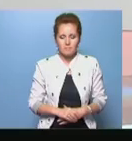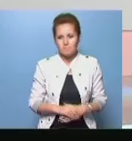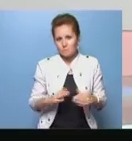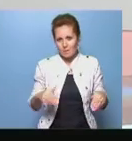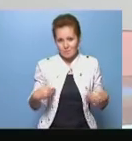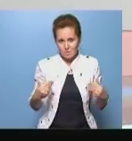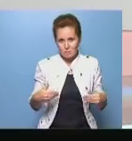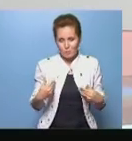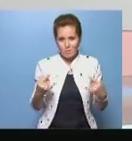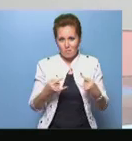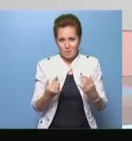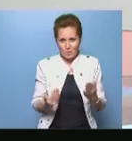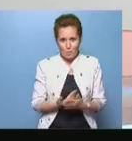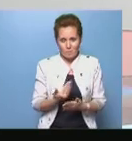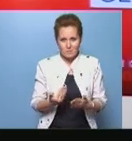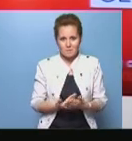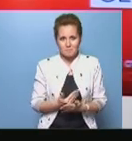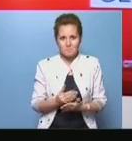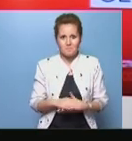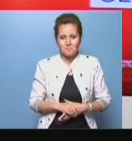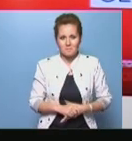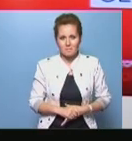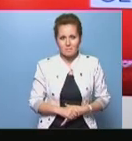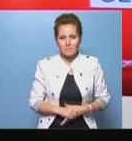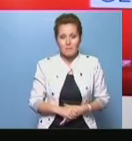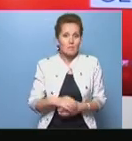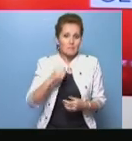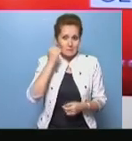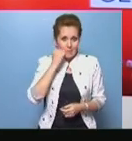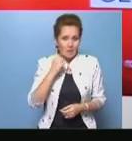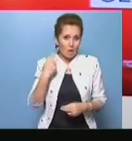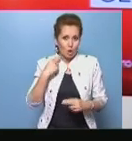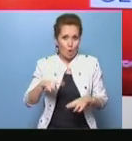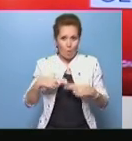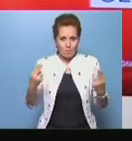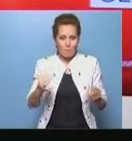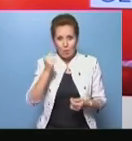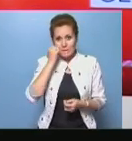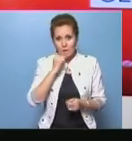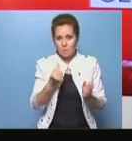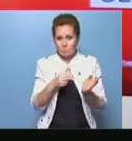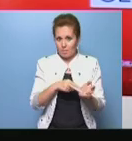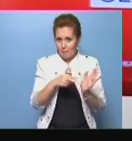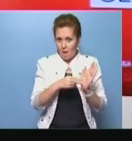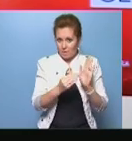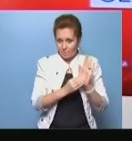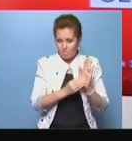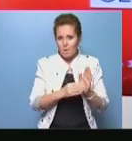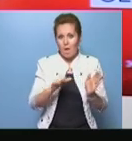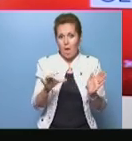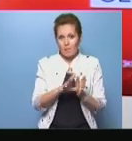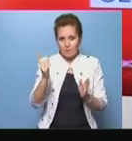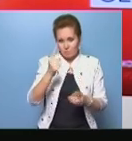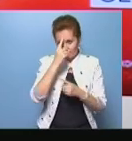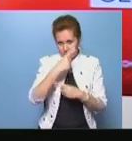Здравствуйте, в эфире новости, в студии Анастасия Редько. Старые долги по старым тарифам. Энергетики объявили сегодня, что освободят должников